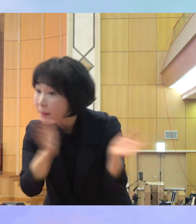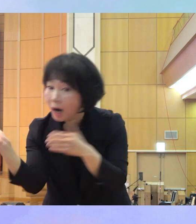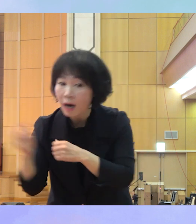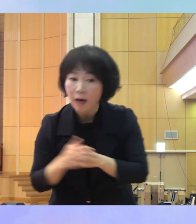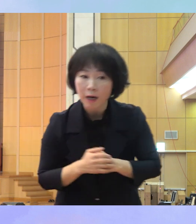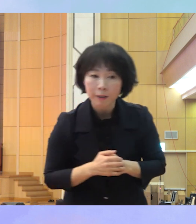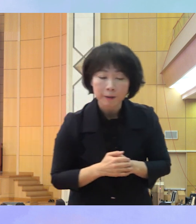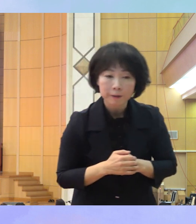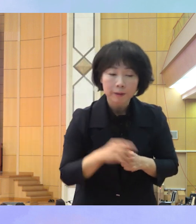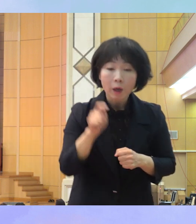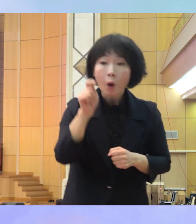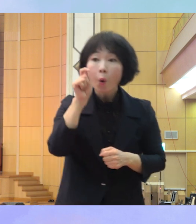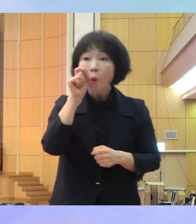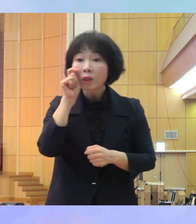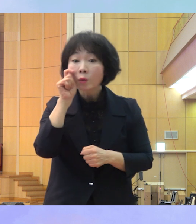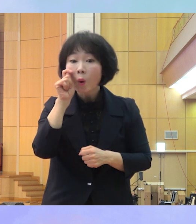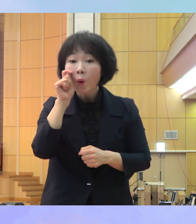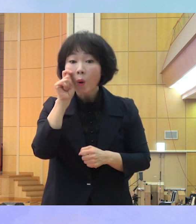볼까요?